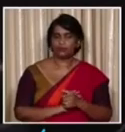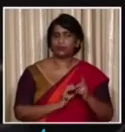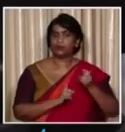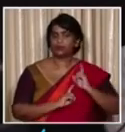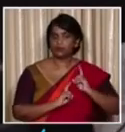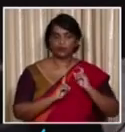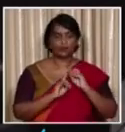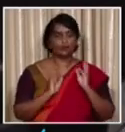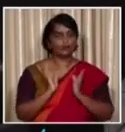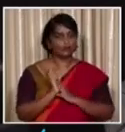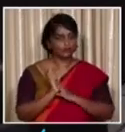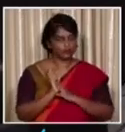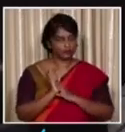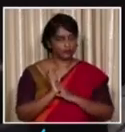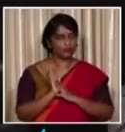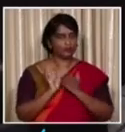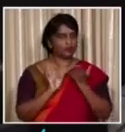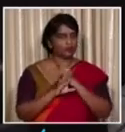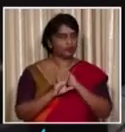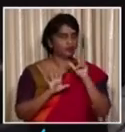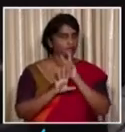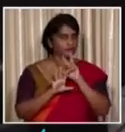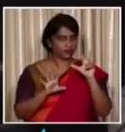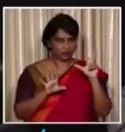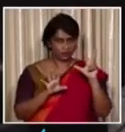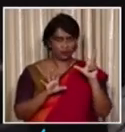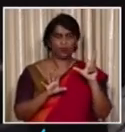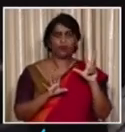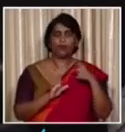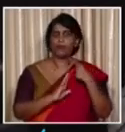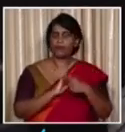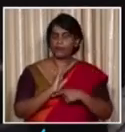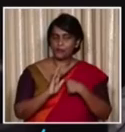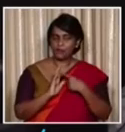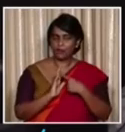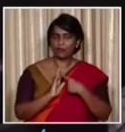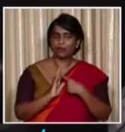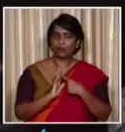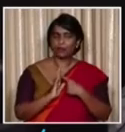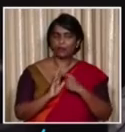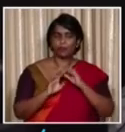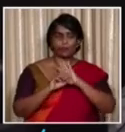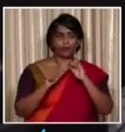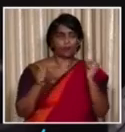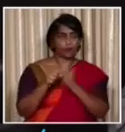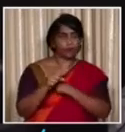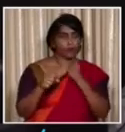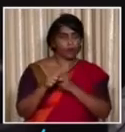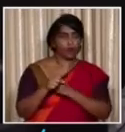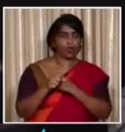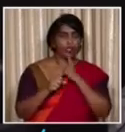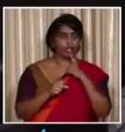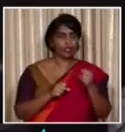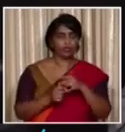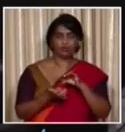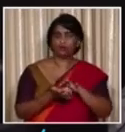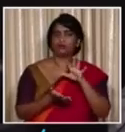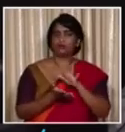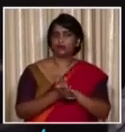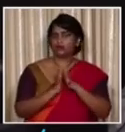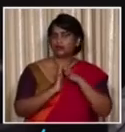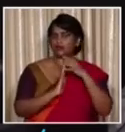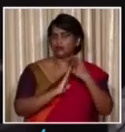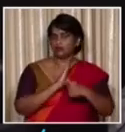කැනඩාවේ අග්‍රාමාත්‍යතුමා පසුගිය 18 වෙනිදා ශ්‍රී ලංකාවේ සමුළු ඝාතන දිනයක් හැටියට ප්‍රකාශයටපත් කළ මේ රටට